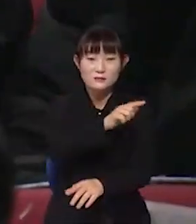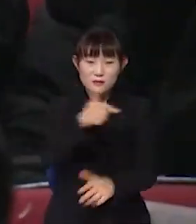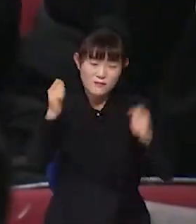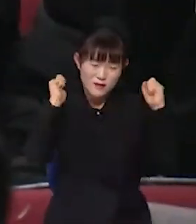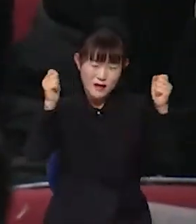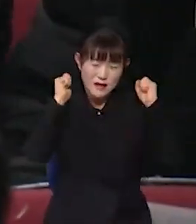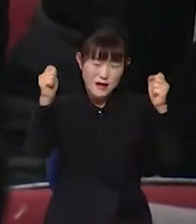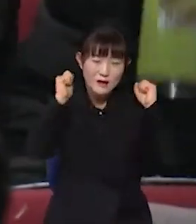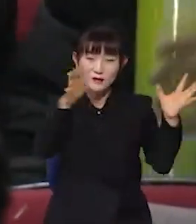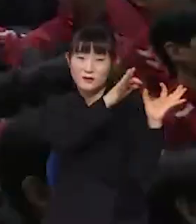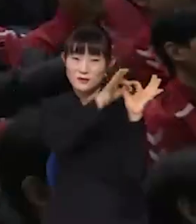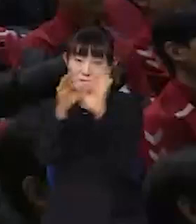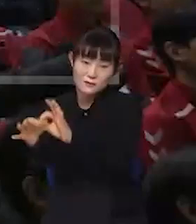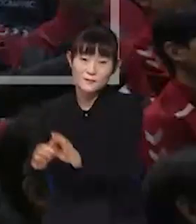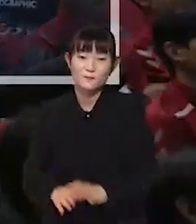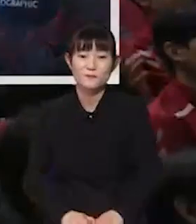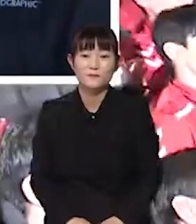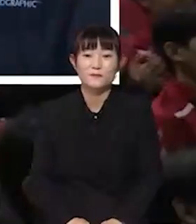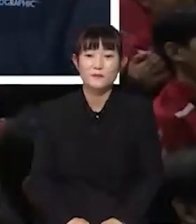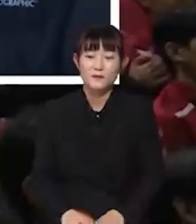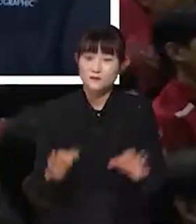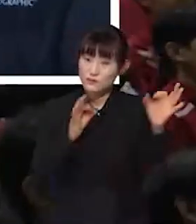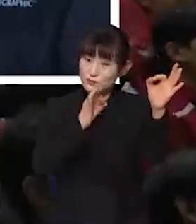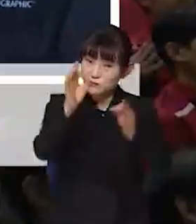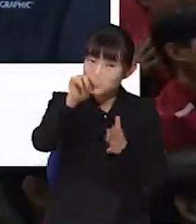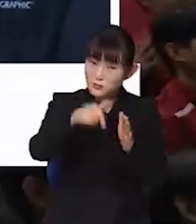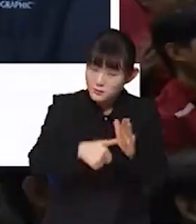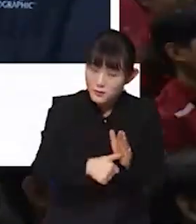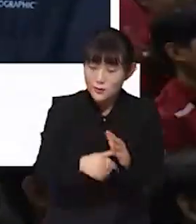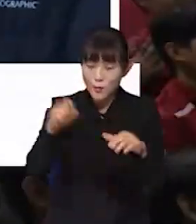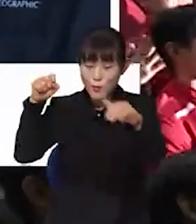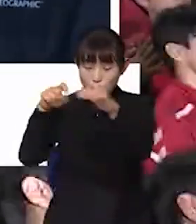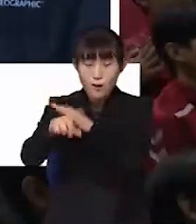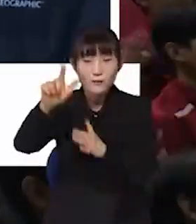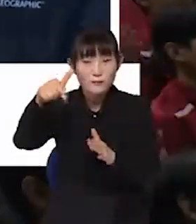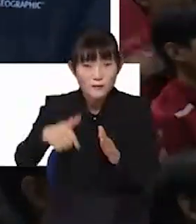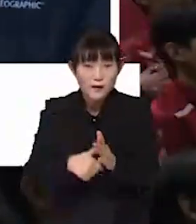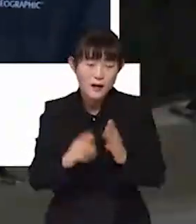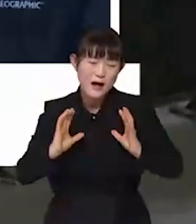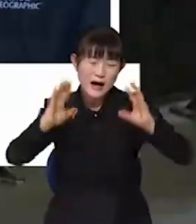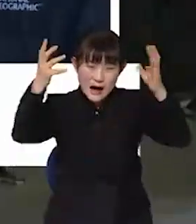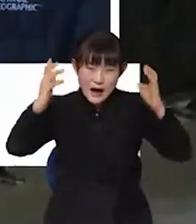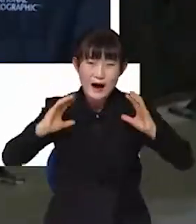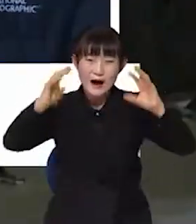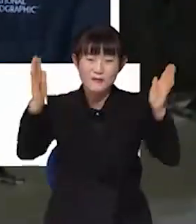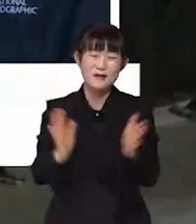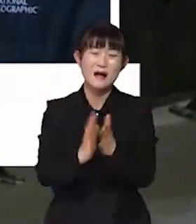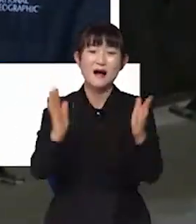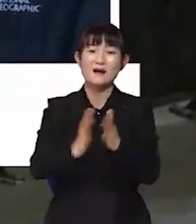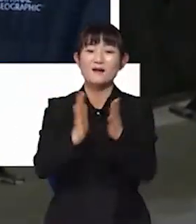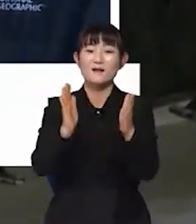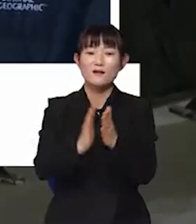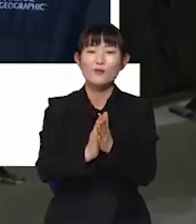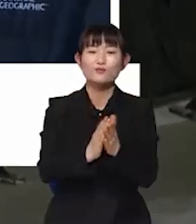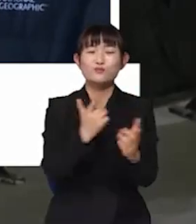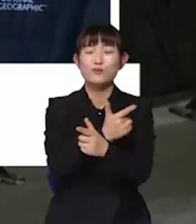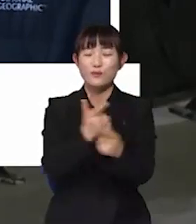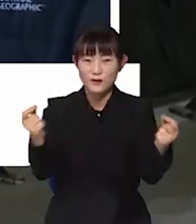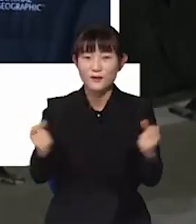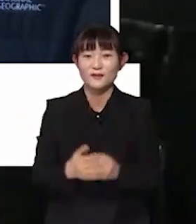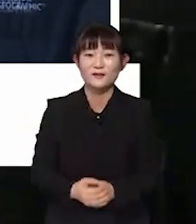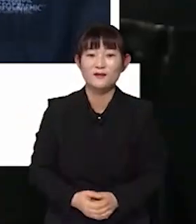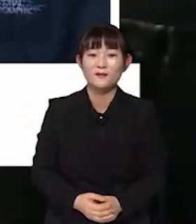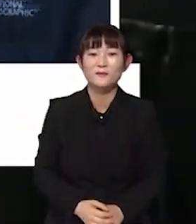줄어들지 않았습니다. 뭐 실수할 때든 골을 넣었을 때든 함성이나 이런 응원하는 격려들이 많이